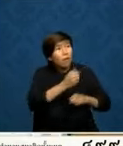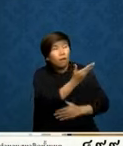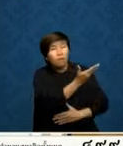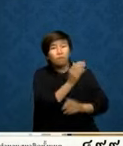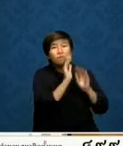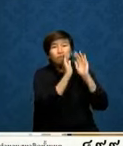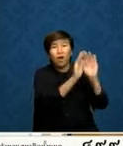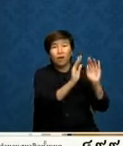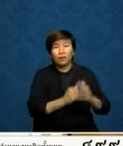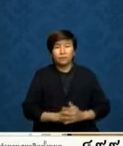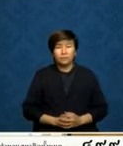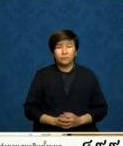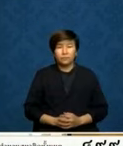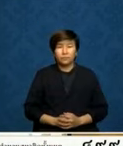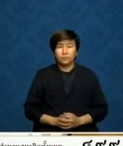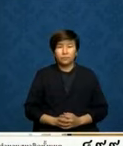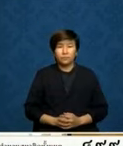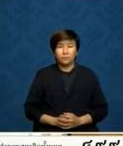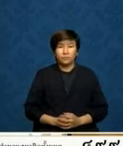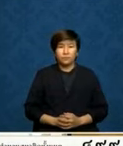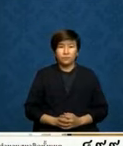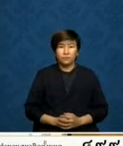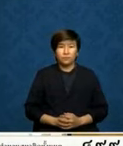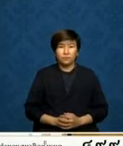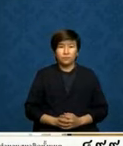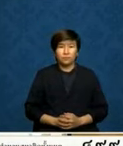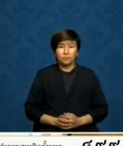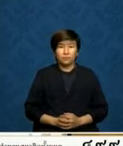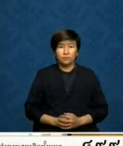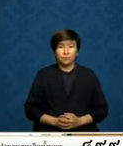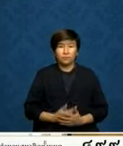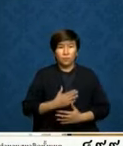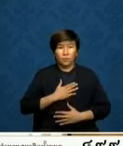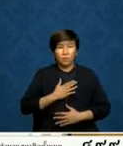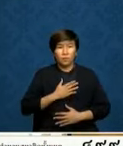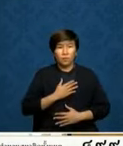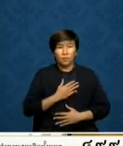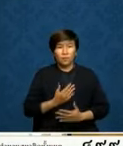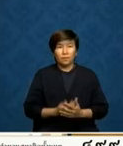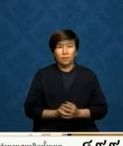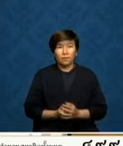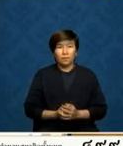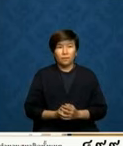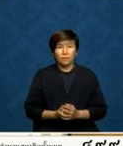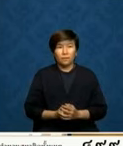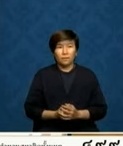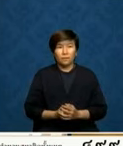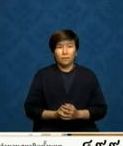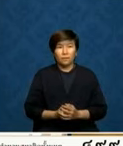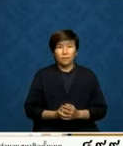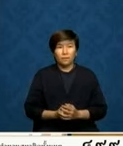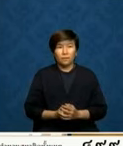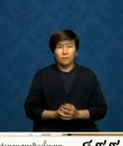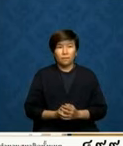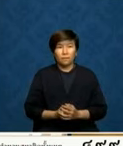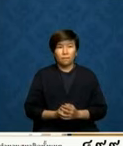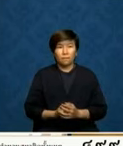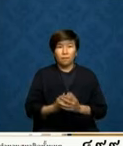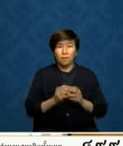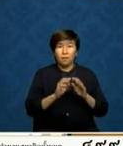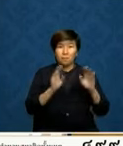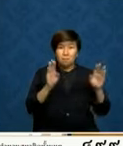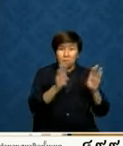ได้ครับ ครับก็เดี๋ยวผมให้ความเห็นก่อนนะครับก็จะปิดหรือจะเ